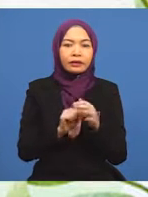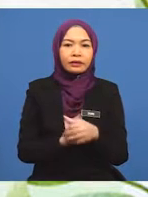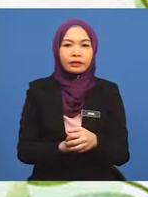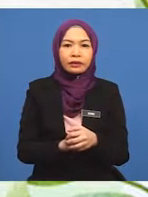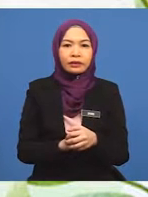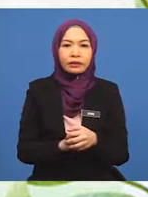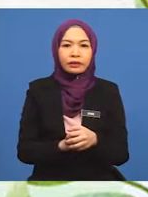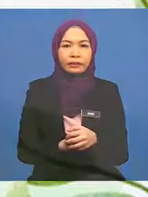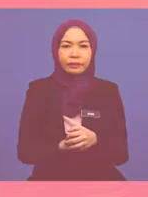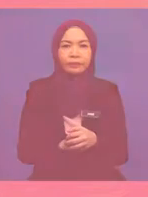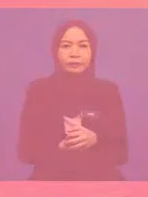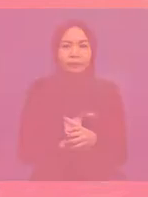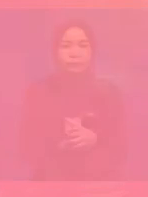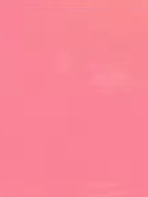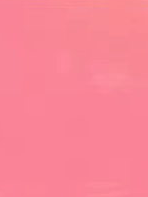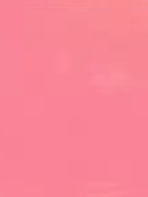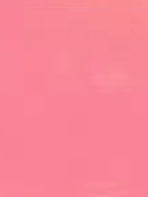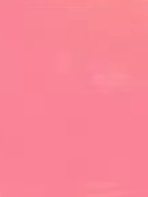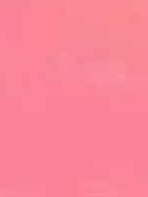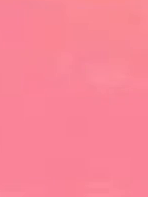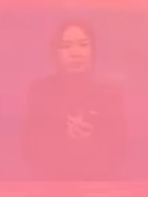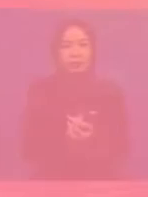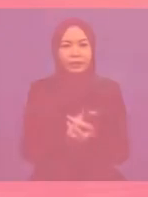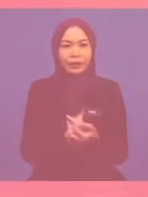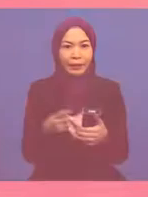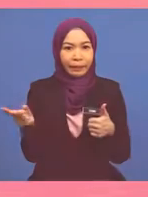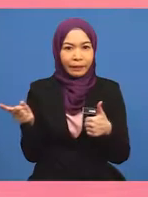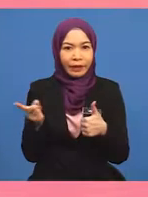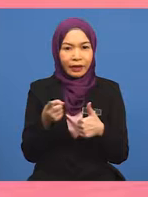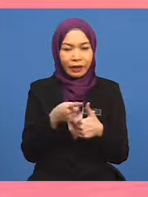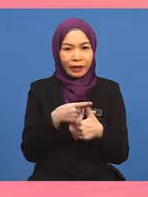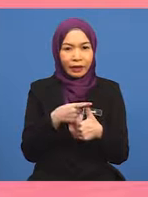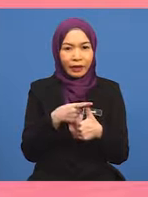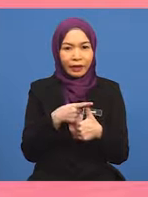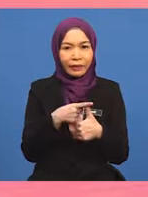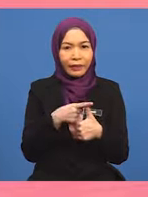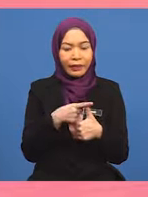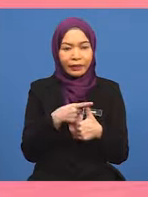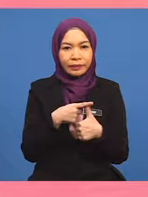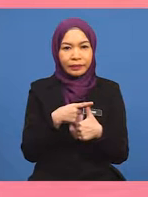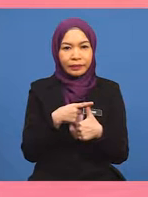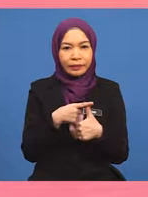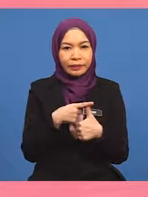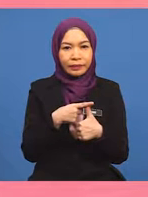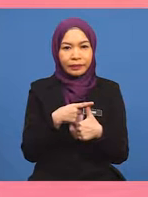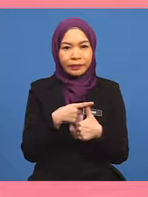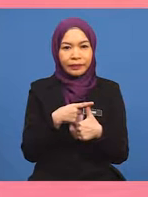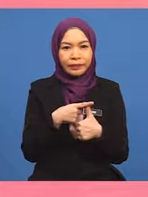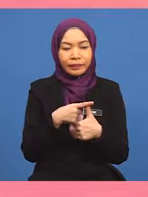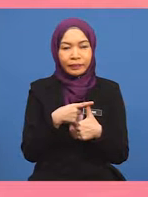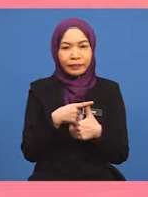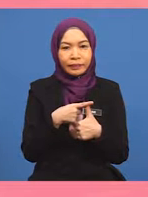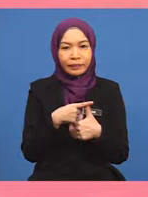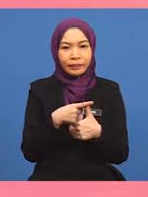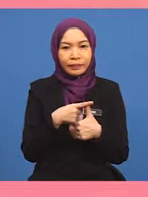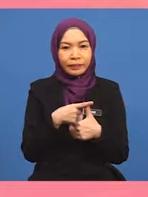lakaran tersebut. Kriteria pemilihan lakaran